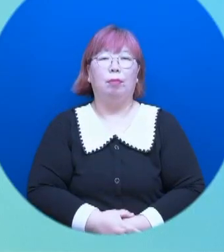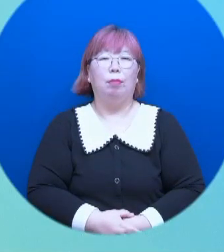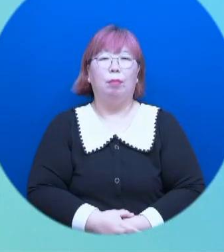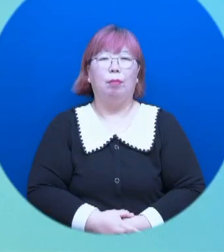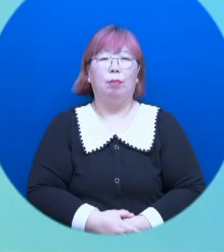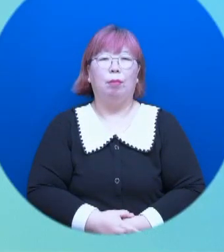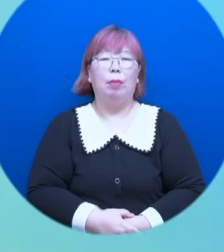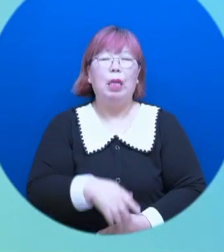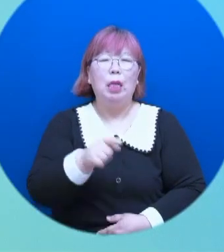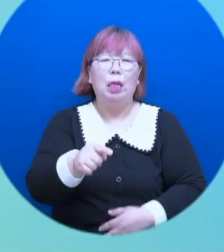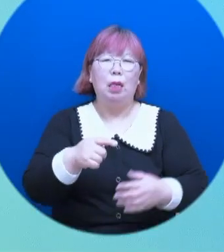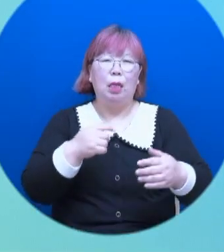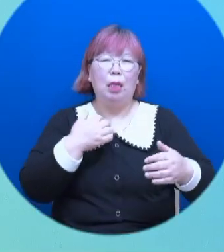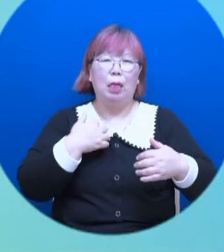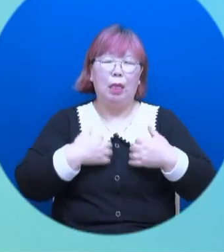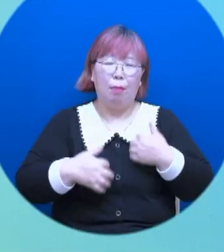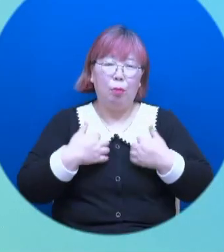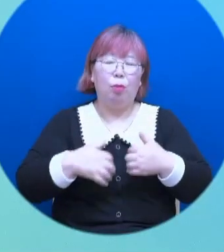이 기쁨 안에서